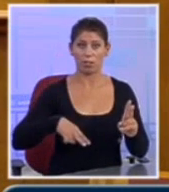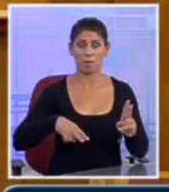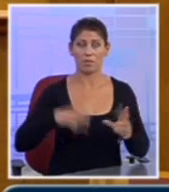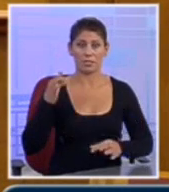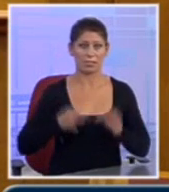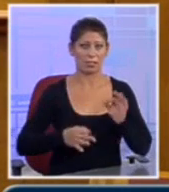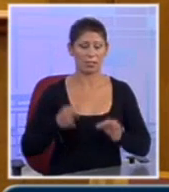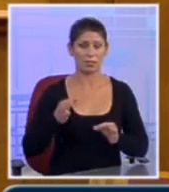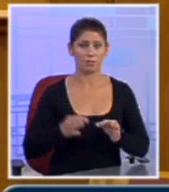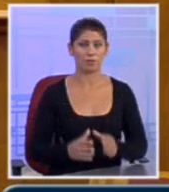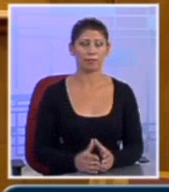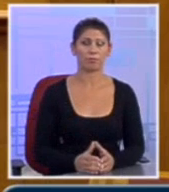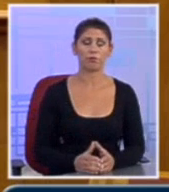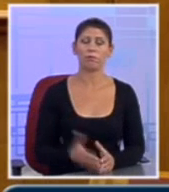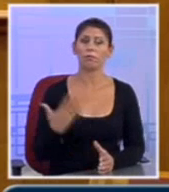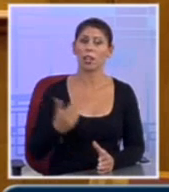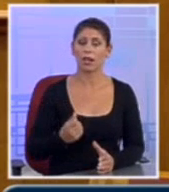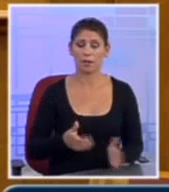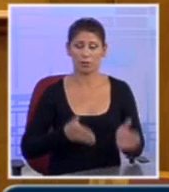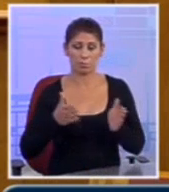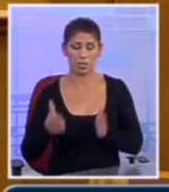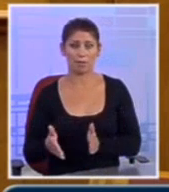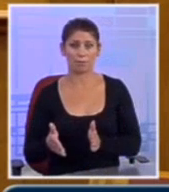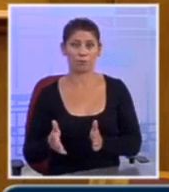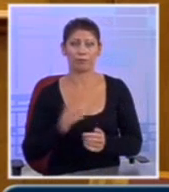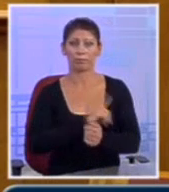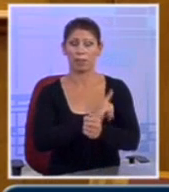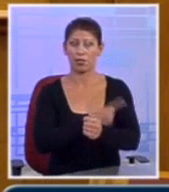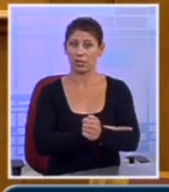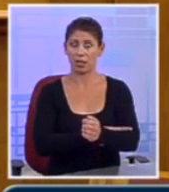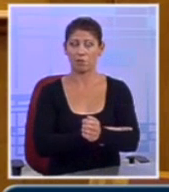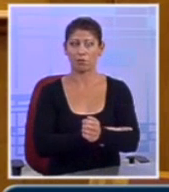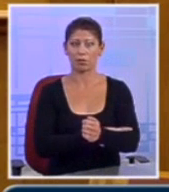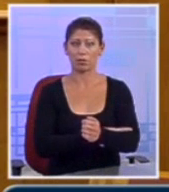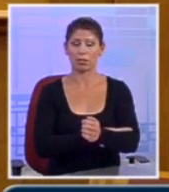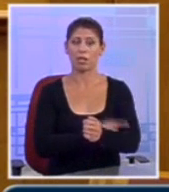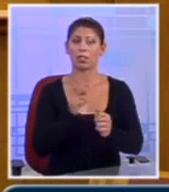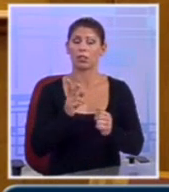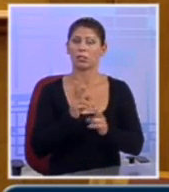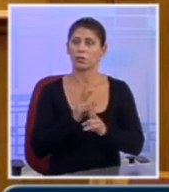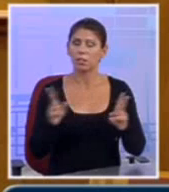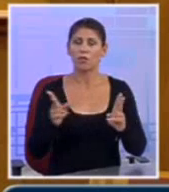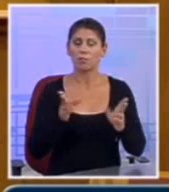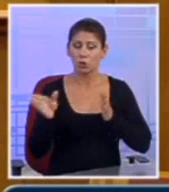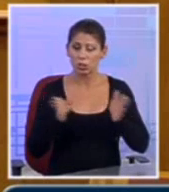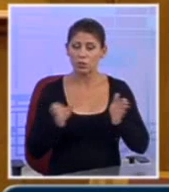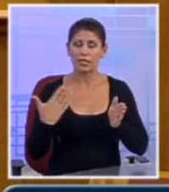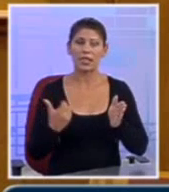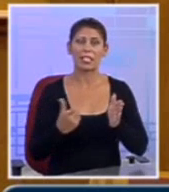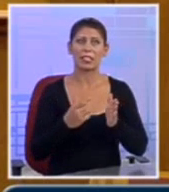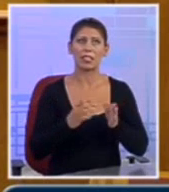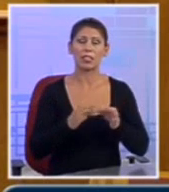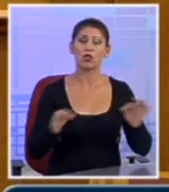συζήτηση ότι έχουμε από τη μία δυνάμεις οι οποίες έχουν ένα σαφή προσανατολισμό και κάνουν ιστορικού